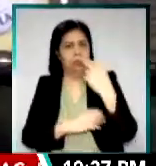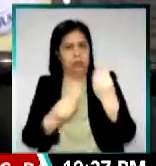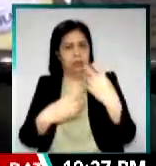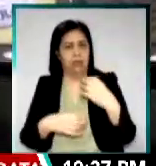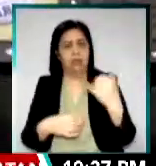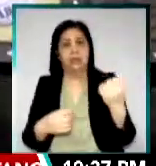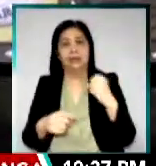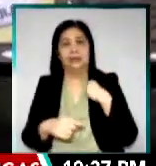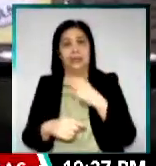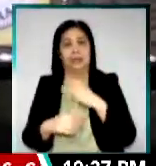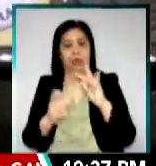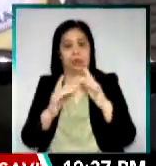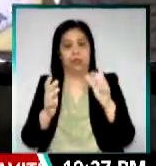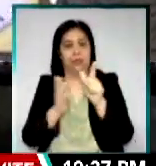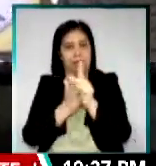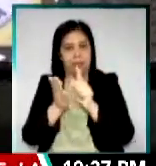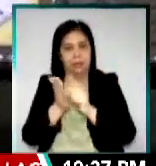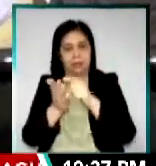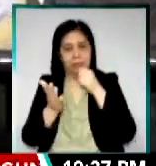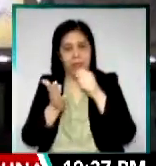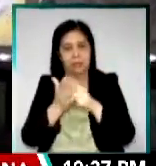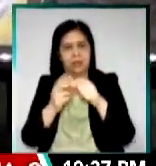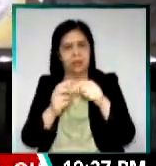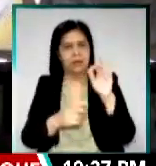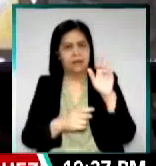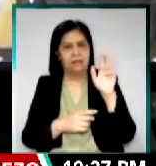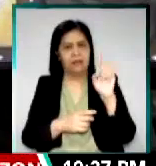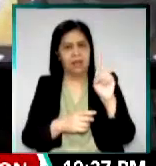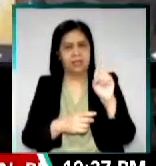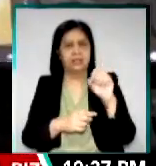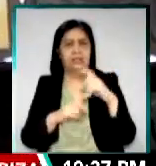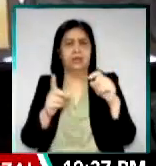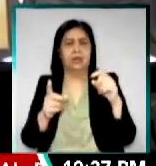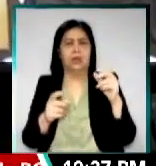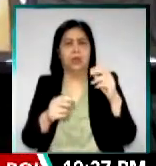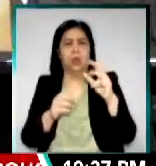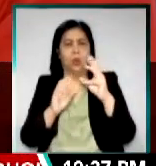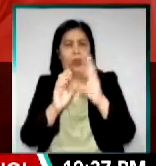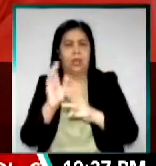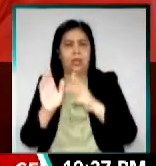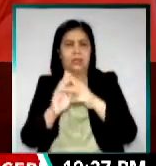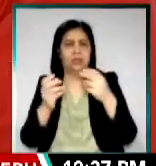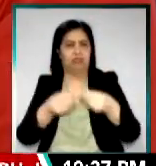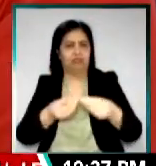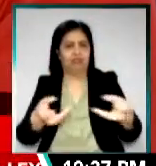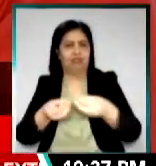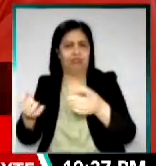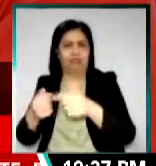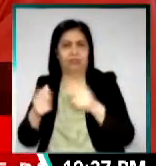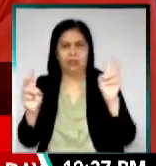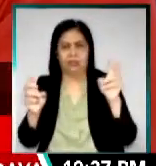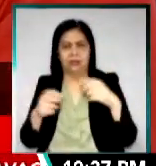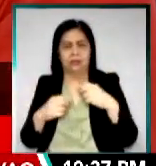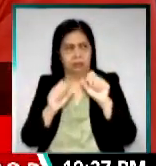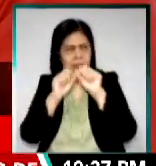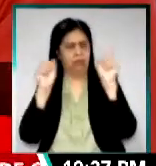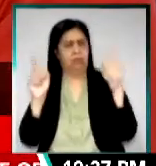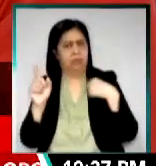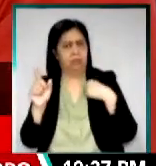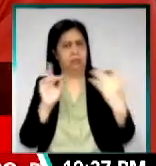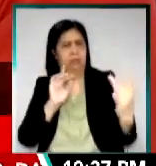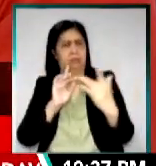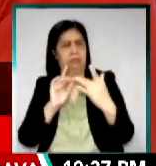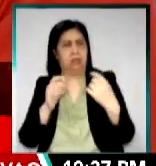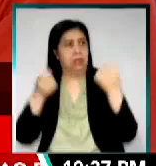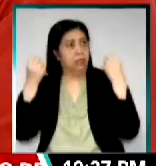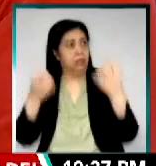letter para sa Franz Meals on Wheels ni Councilor Franz Pumarin. Nagulat din lang kami dahil nga napakarami pala